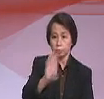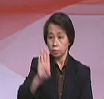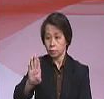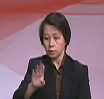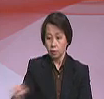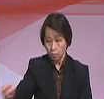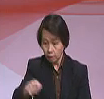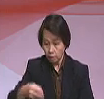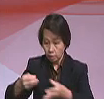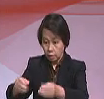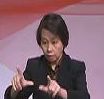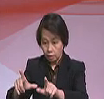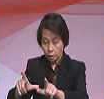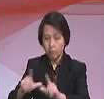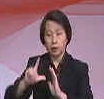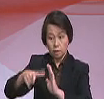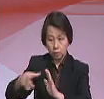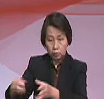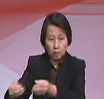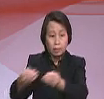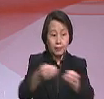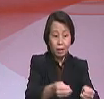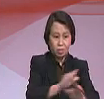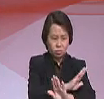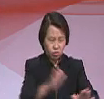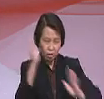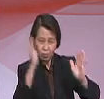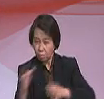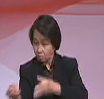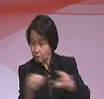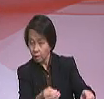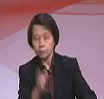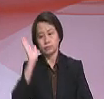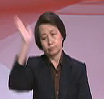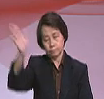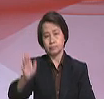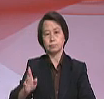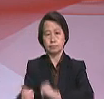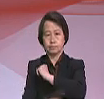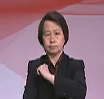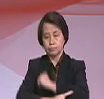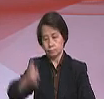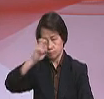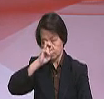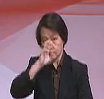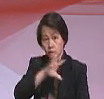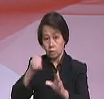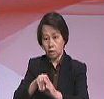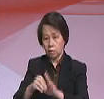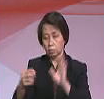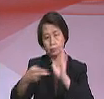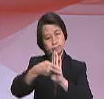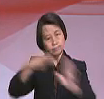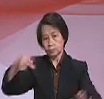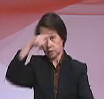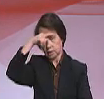yang memperoleh lesen dan kemudian memberi kepada bukan warga negara akan dikenakan tindakan tegas termasuk di senarai